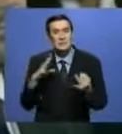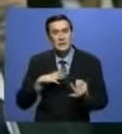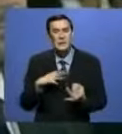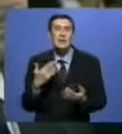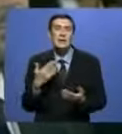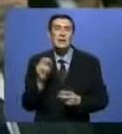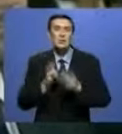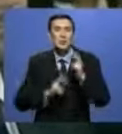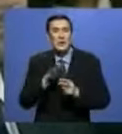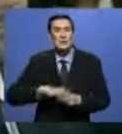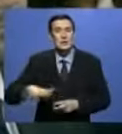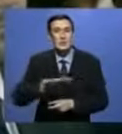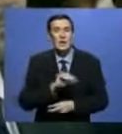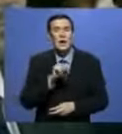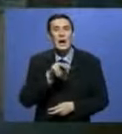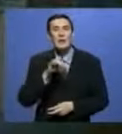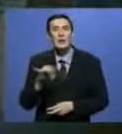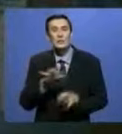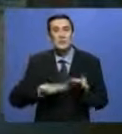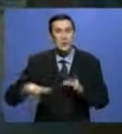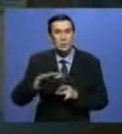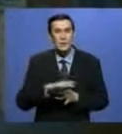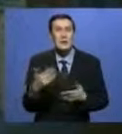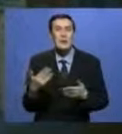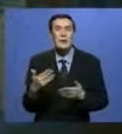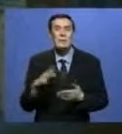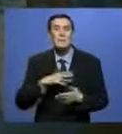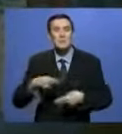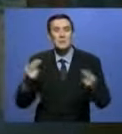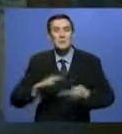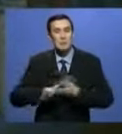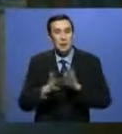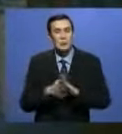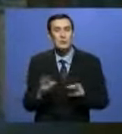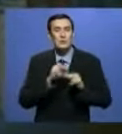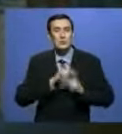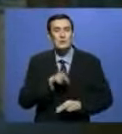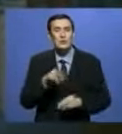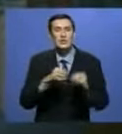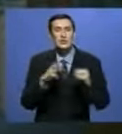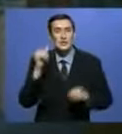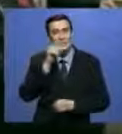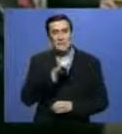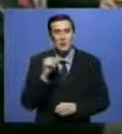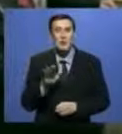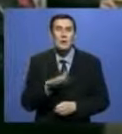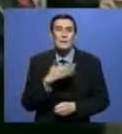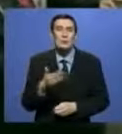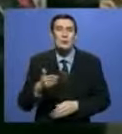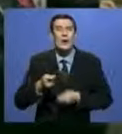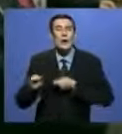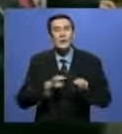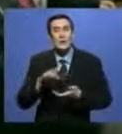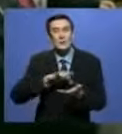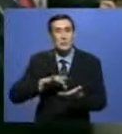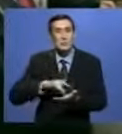примеру, индустриальная зона в Алатауском районе. Уже в первой половине дня был подписан меморандум о сотрудничестве на 2015 год между Акиматом